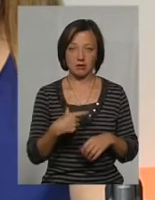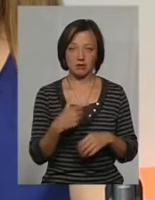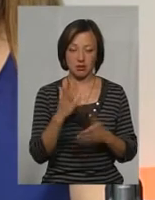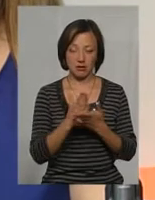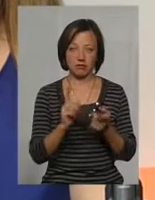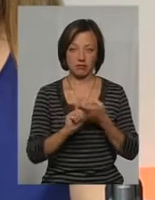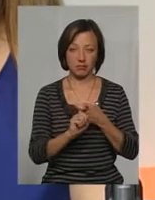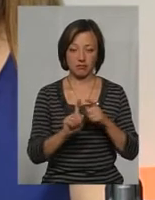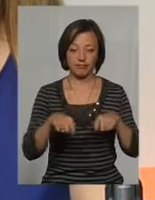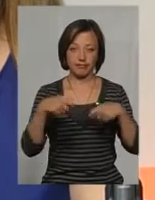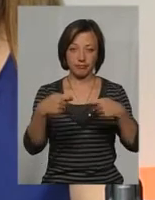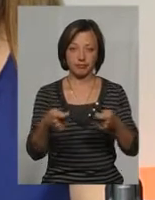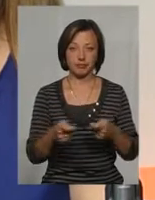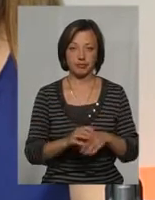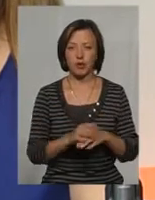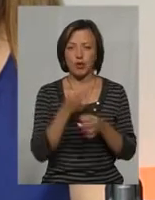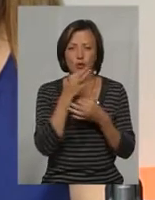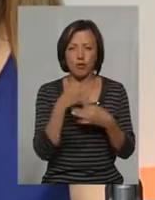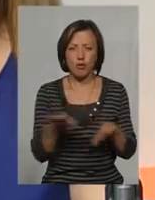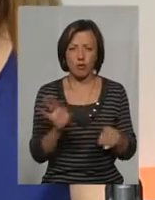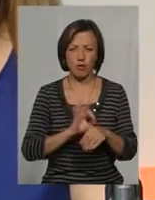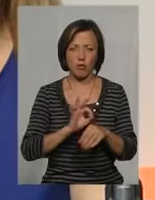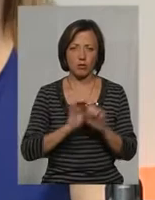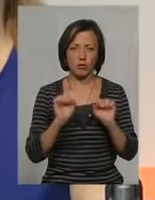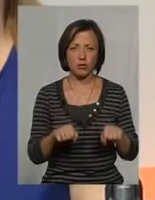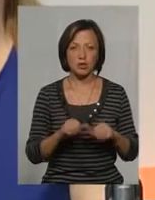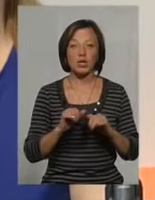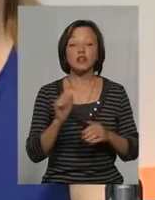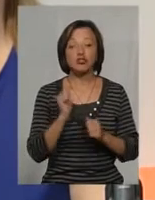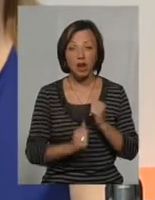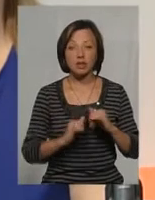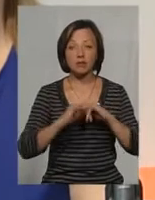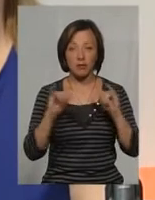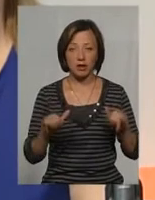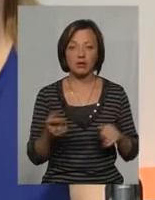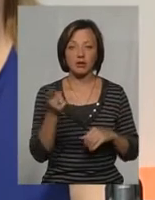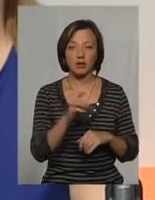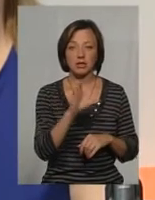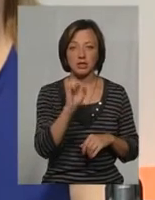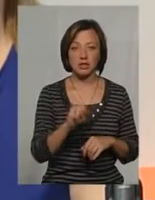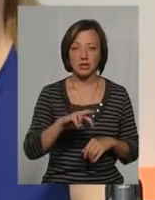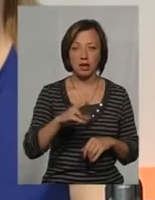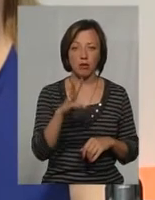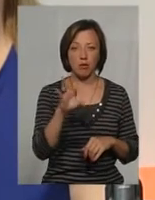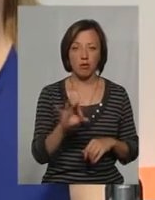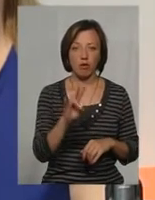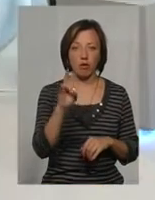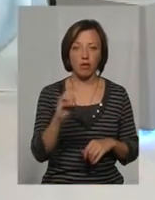носієм цієї любої бактерії, не тільки сальмонелли, але чаще всього спалахи дають іменно сальмонельози і